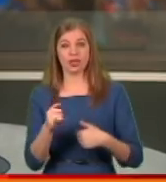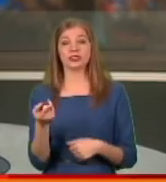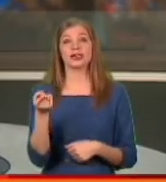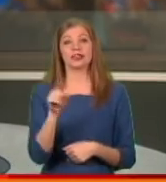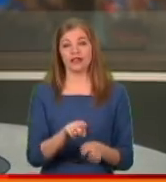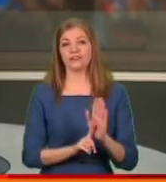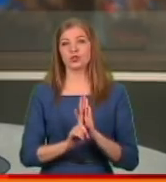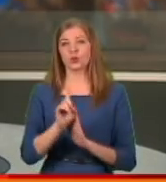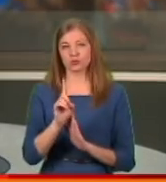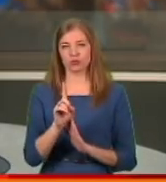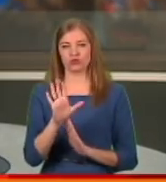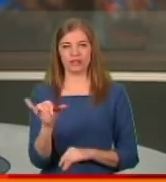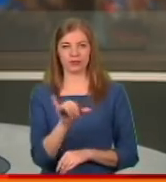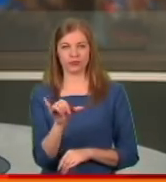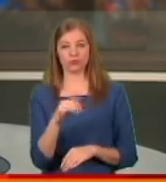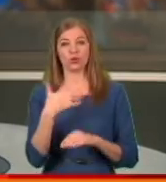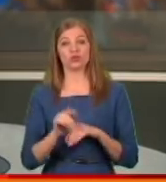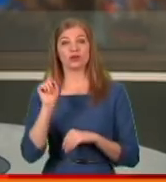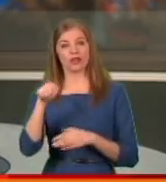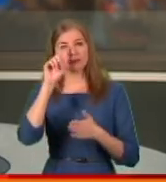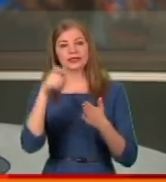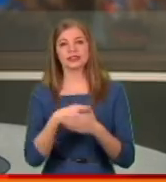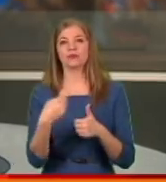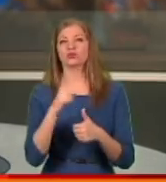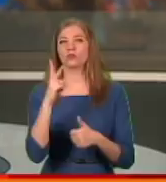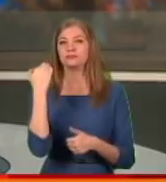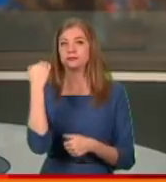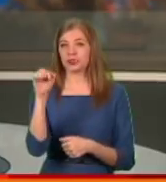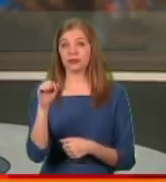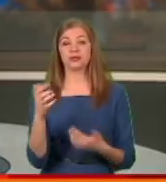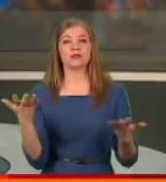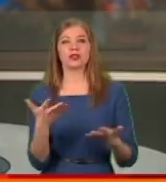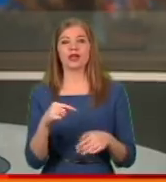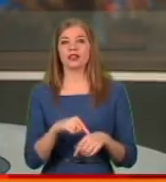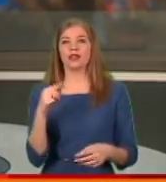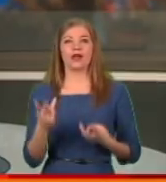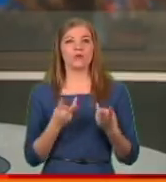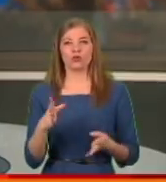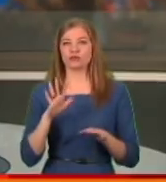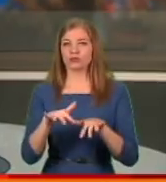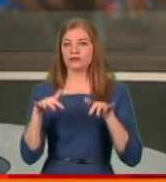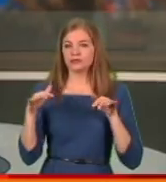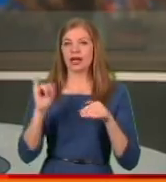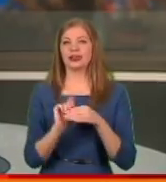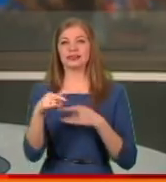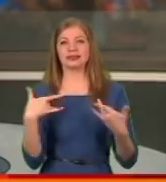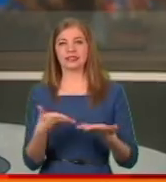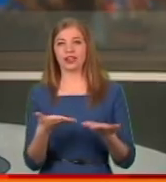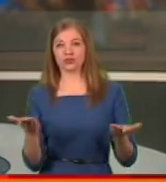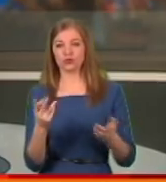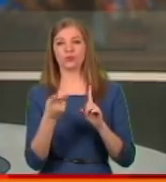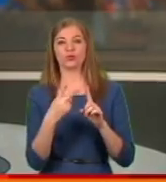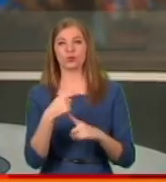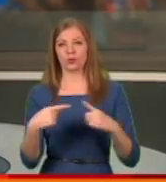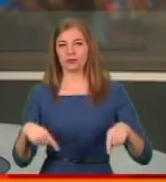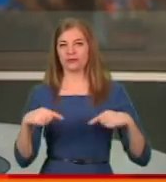навіть розпочинатиме його в суботу. Вже тоді дізнаємося ім'я переможця. Які ж емоції панували в залі та за лаштунками другого півфіналу